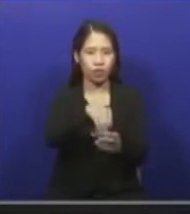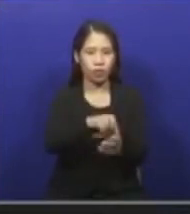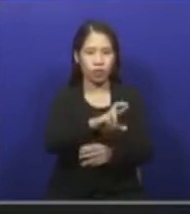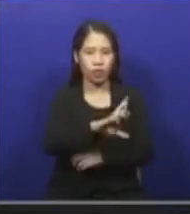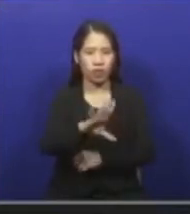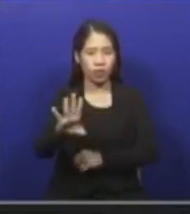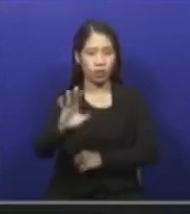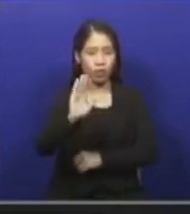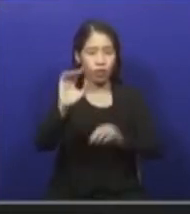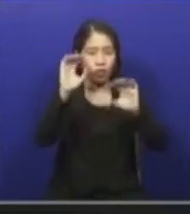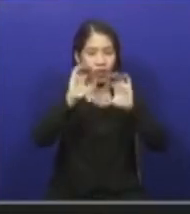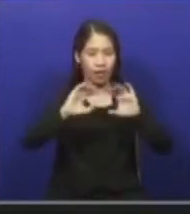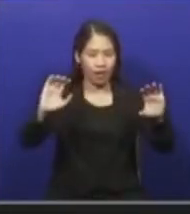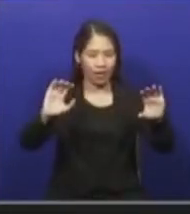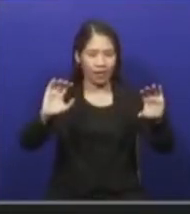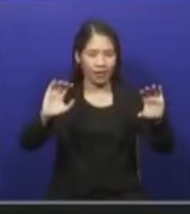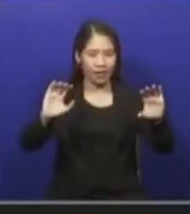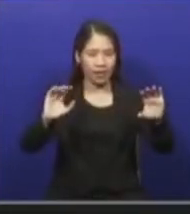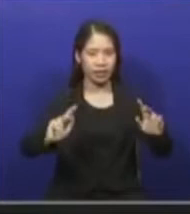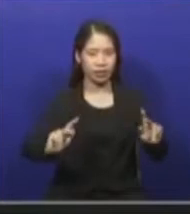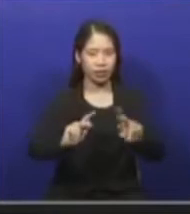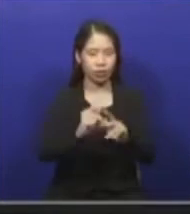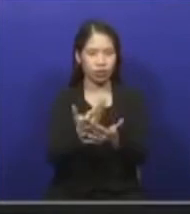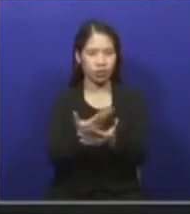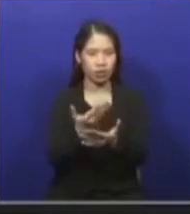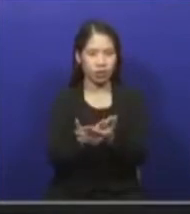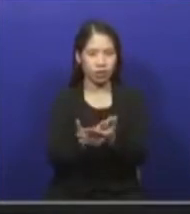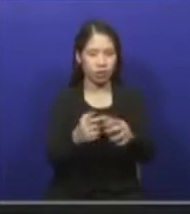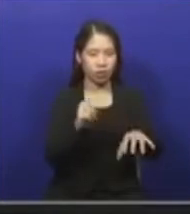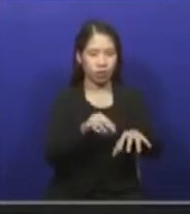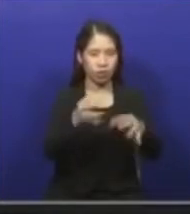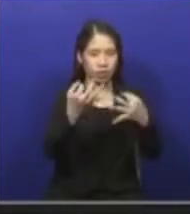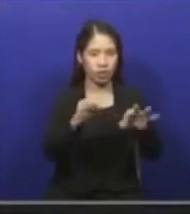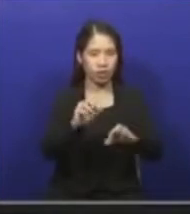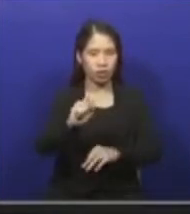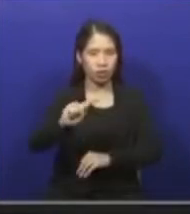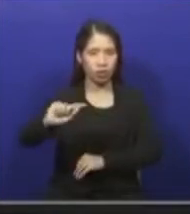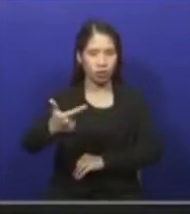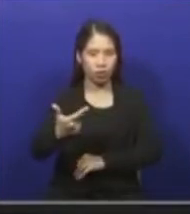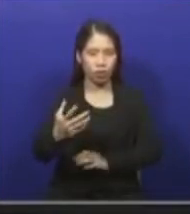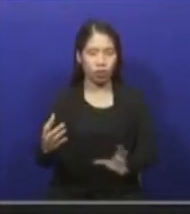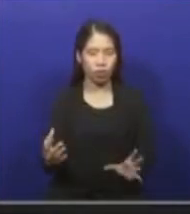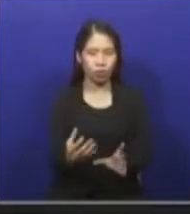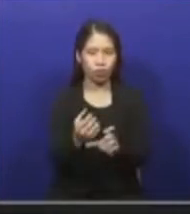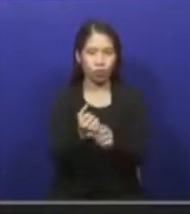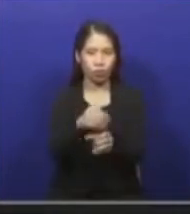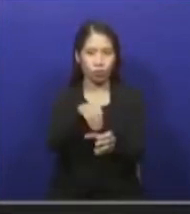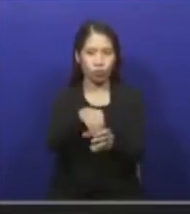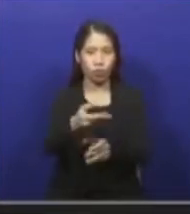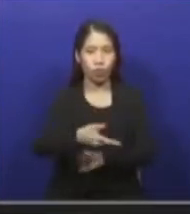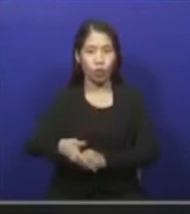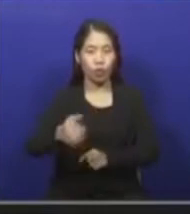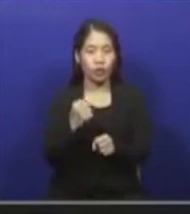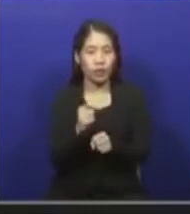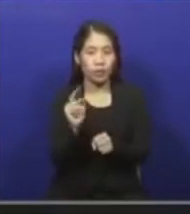ศของรัฐภายใต้สำนักนายกกระทรวงการคลังองค์กรอิสระอย่างสตง.เข้ามาไว้ด้วยกันแล้วพวกเราจะทำการเ